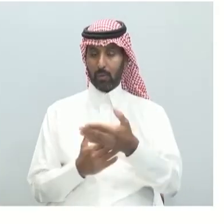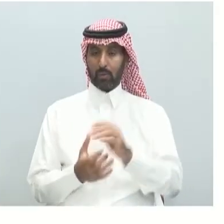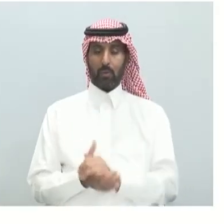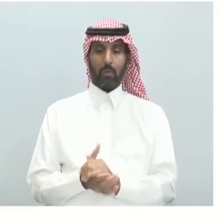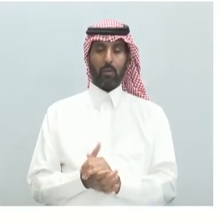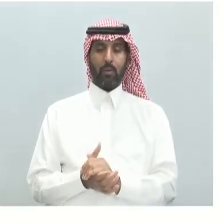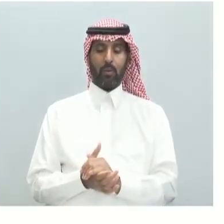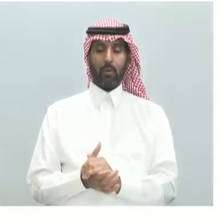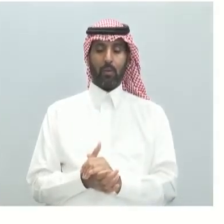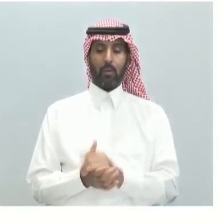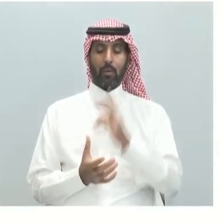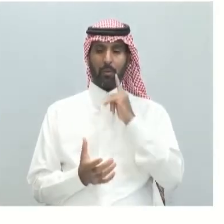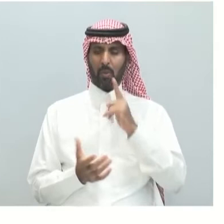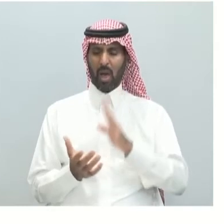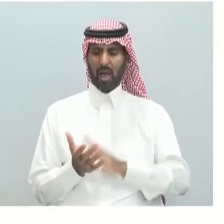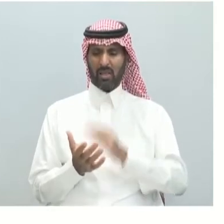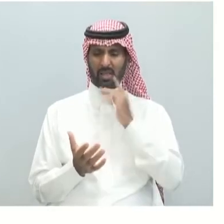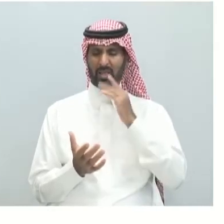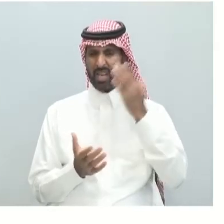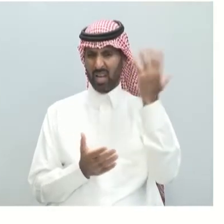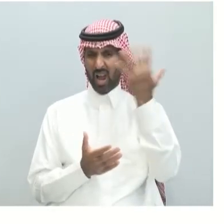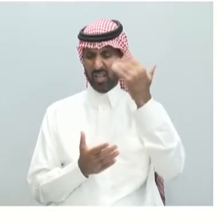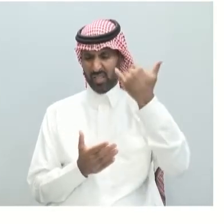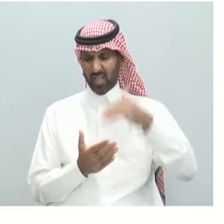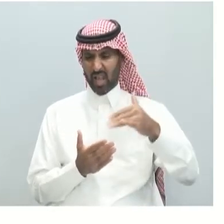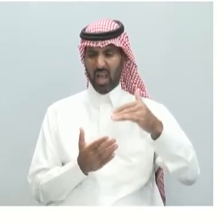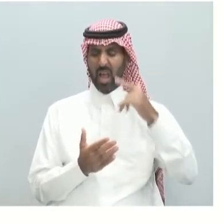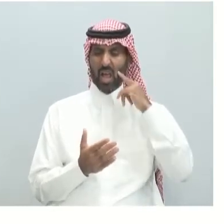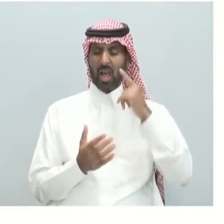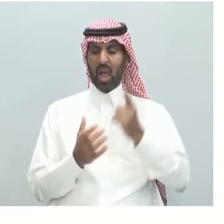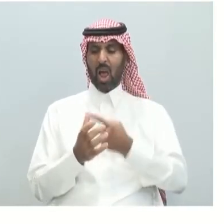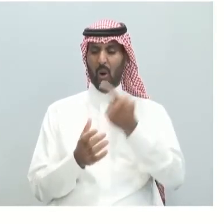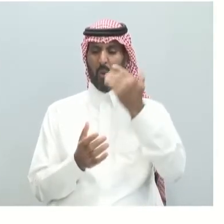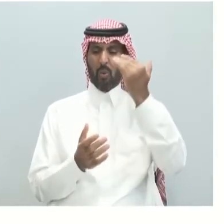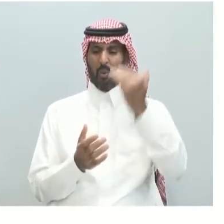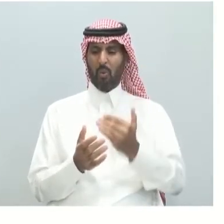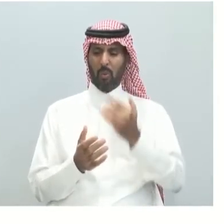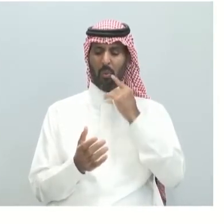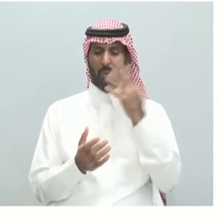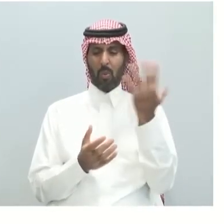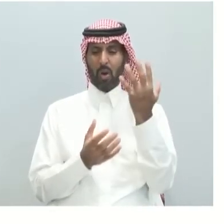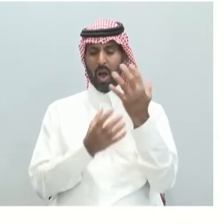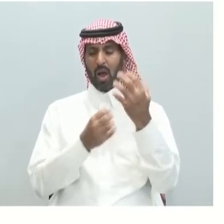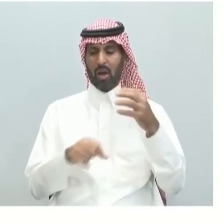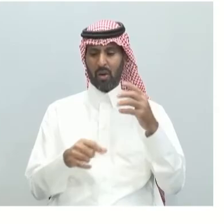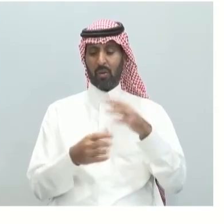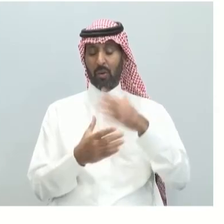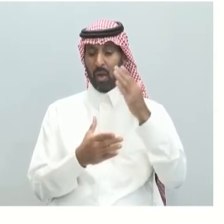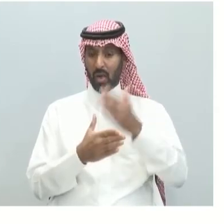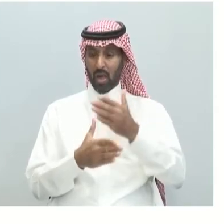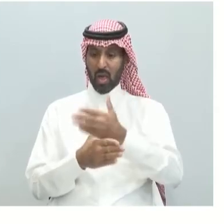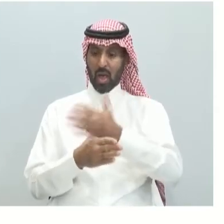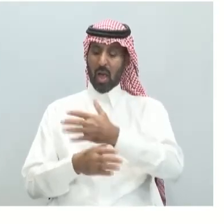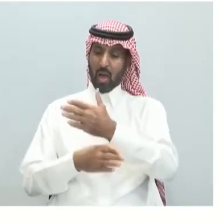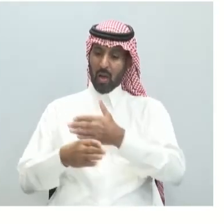من مخاطر قطع الاشجار اولا انخفاض وانتاجيه الاراضي